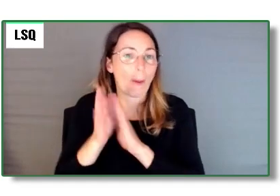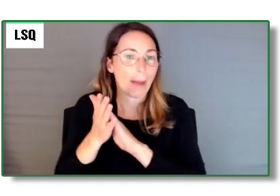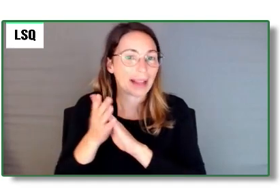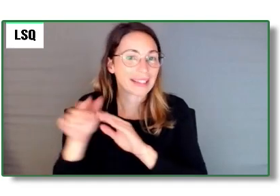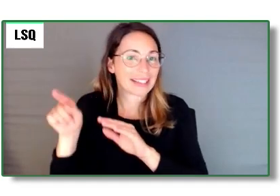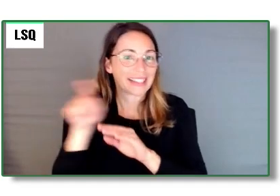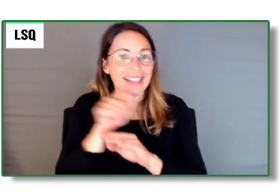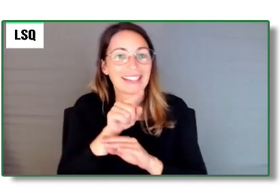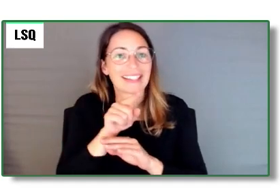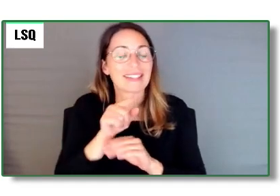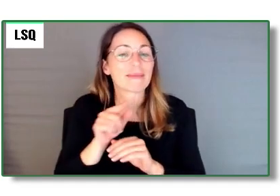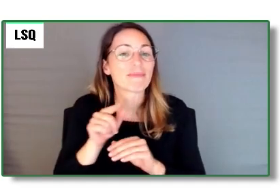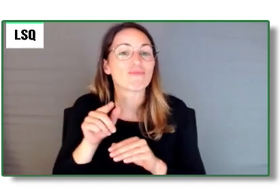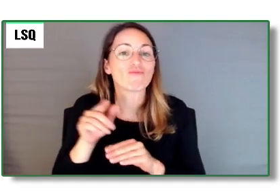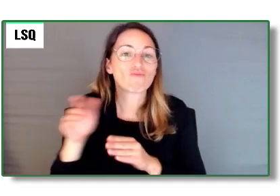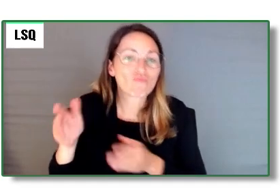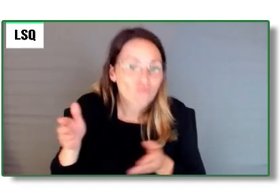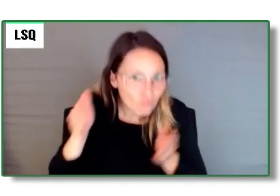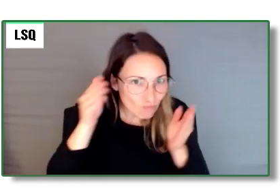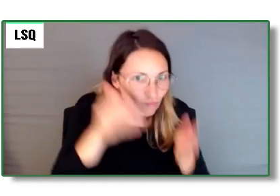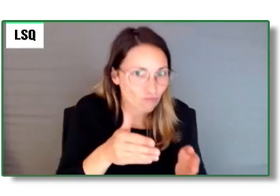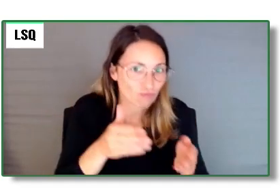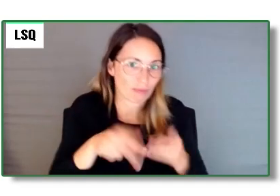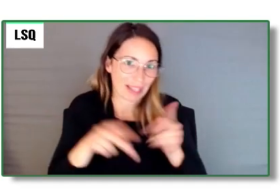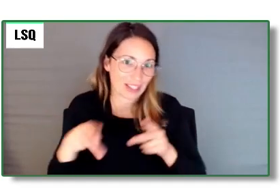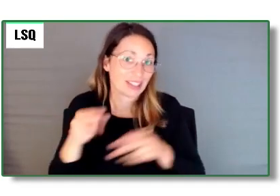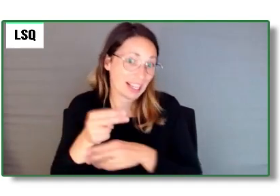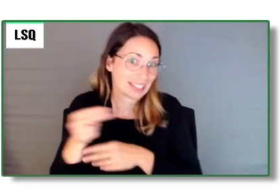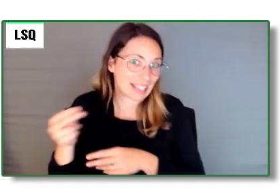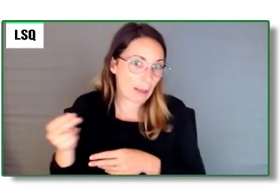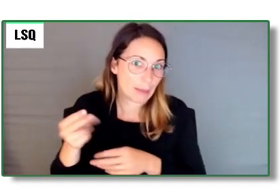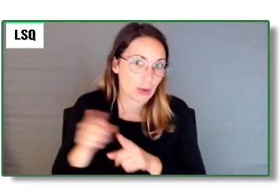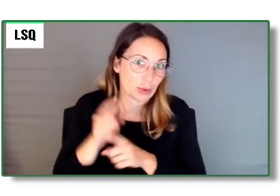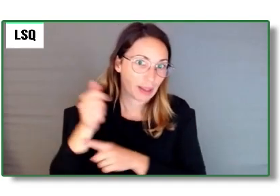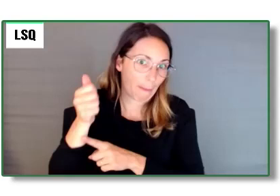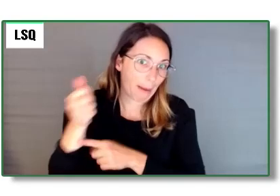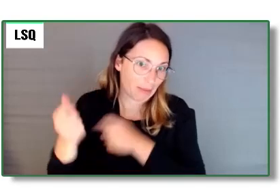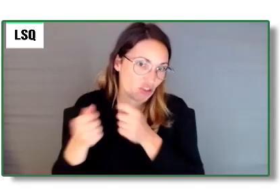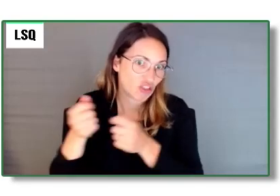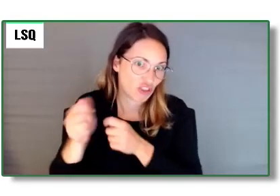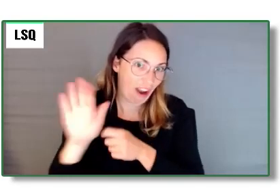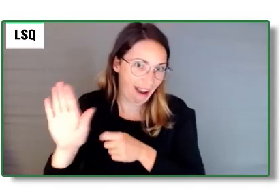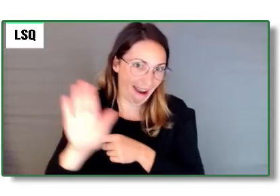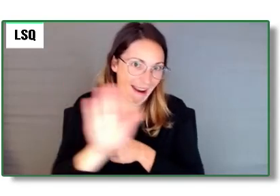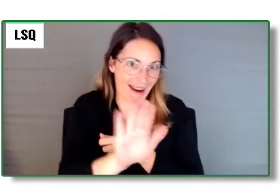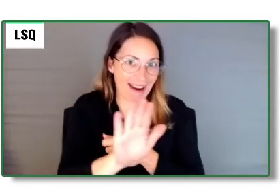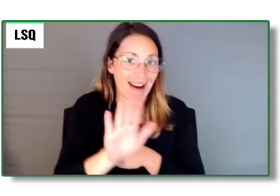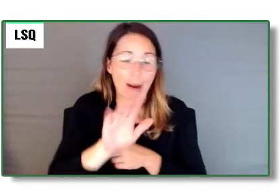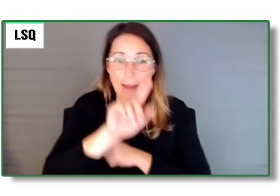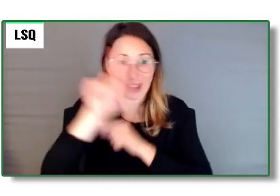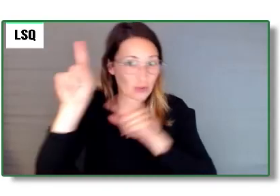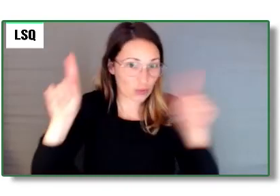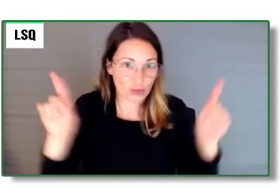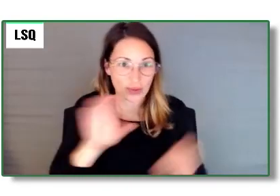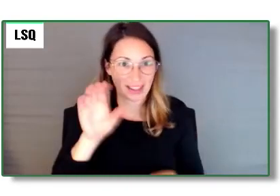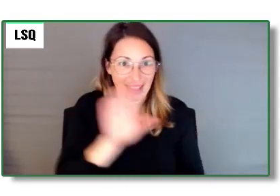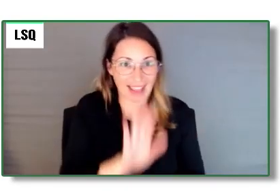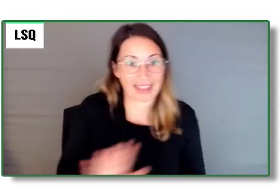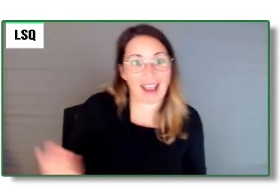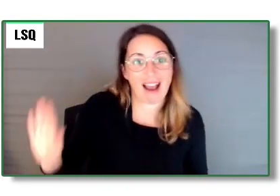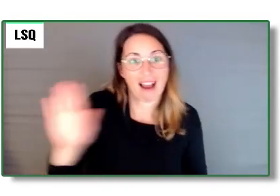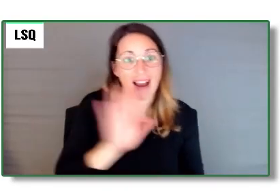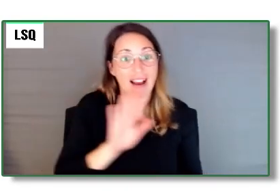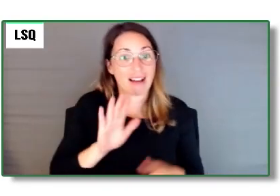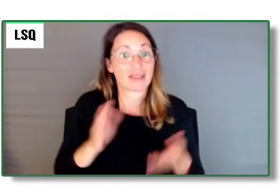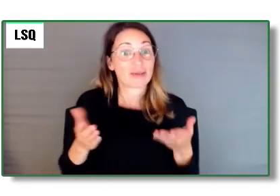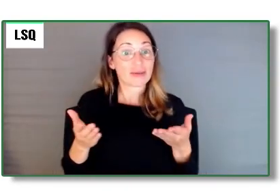personnes handicapées et gérées par elles de partout au Canada. Aujourd'hui, notre premier